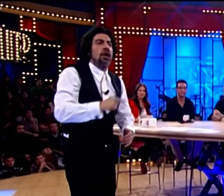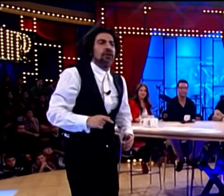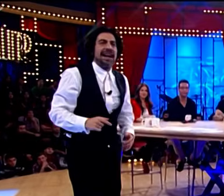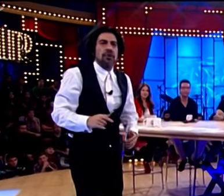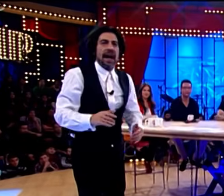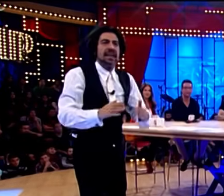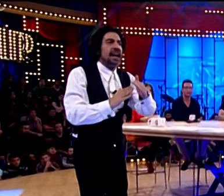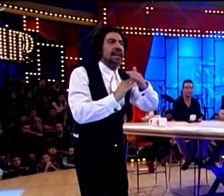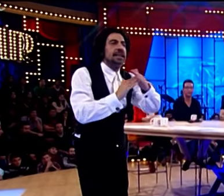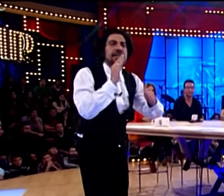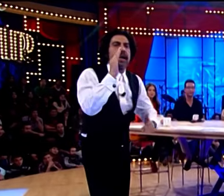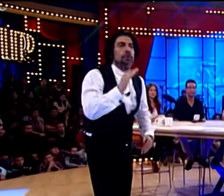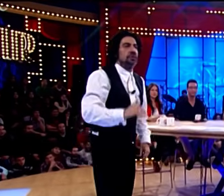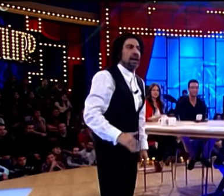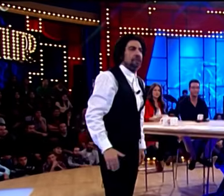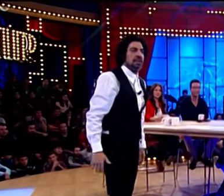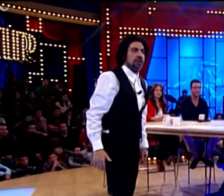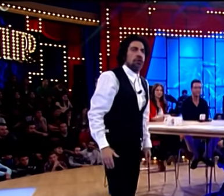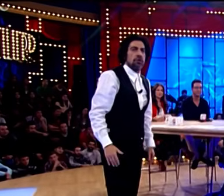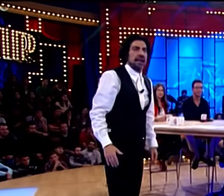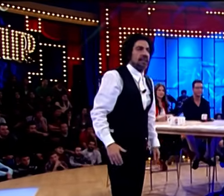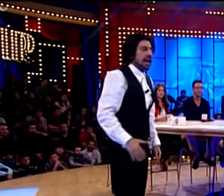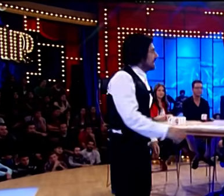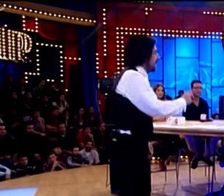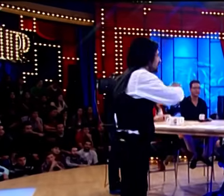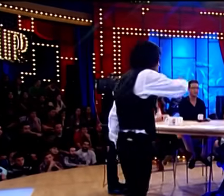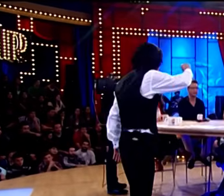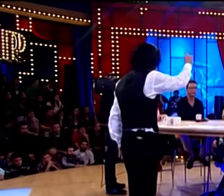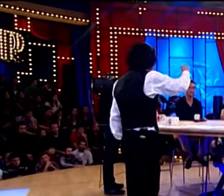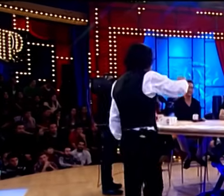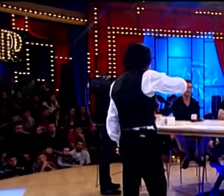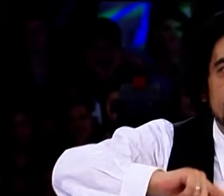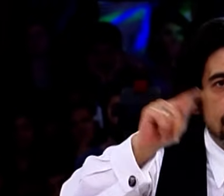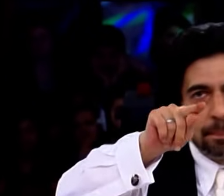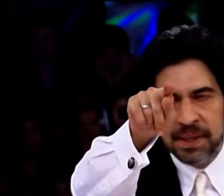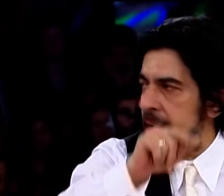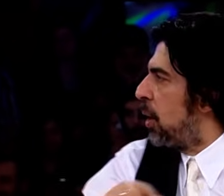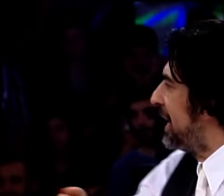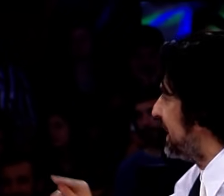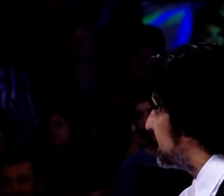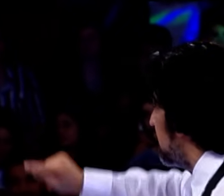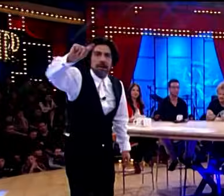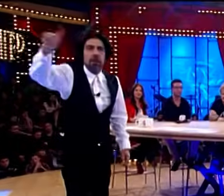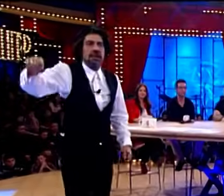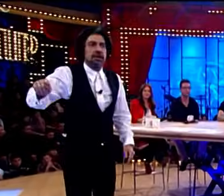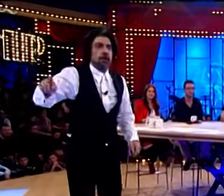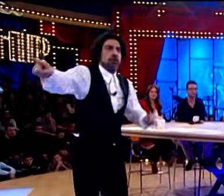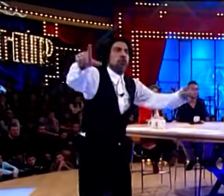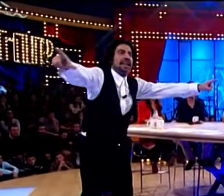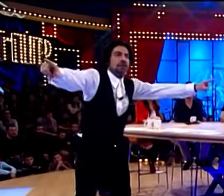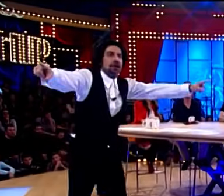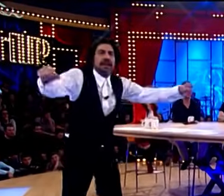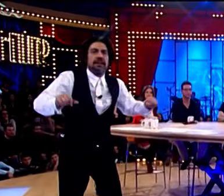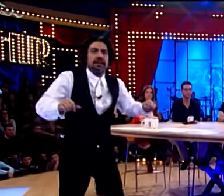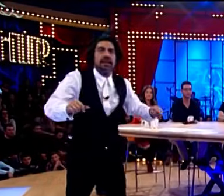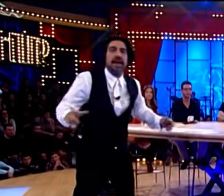şunu gördükten sonra İstanbul'un trafiğini çiziyor sanki. Yani çiziyor da bizde böyle değil, trafiği böyle çizmiyorlar.